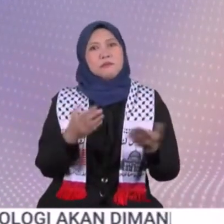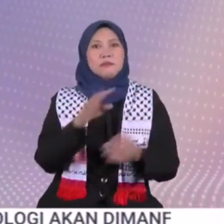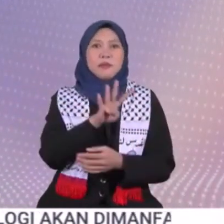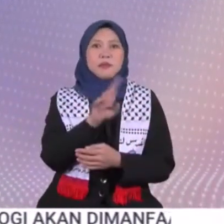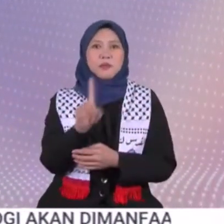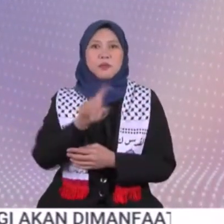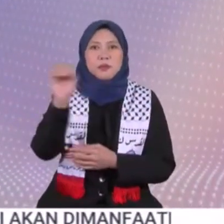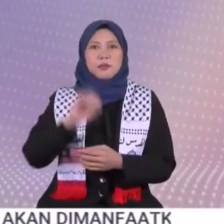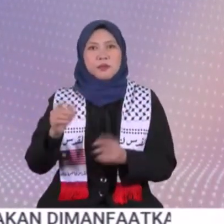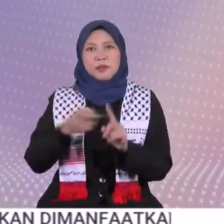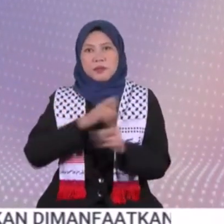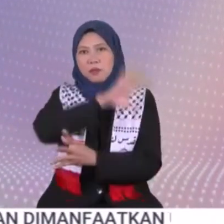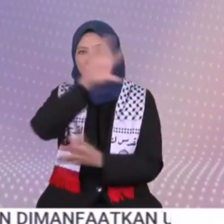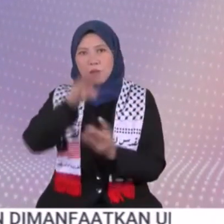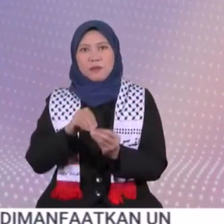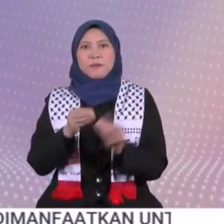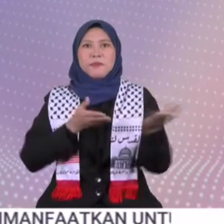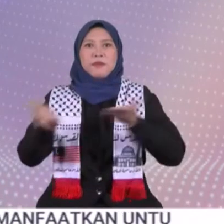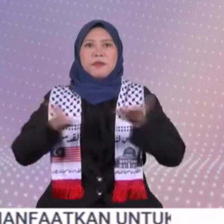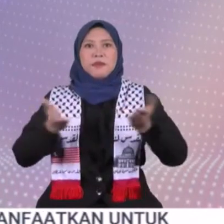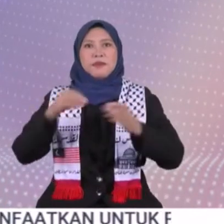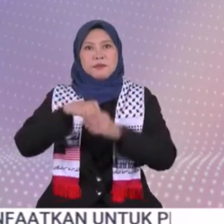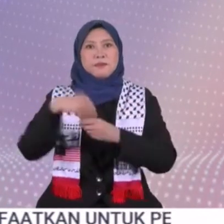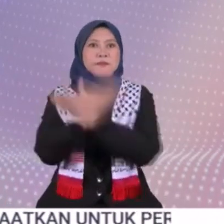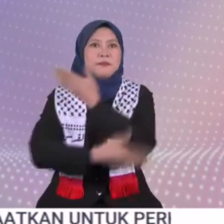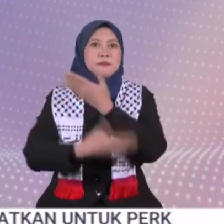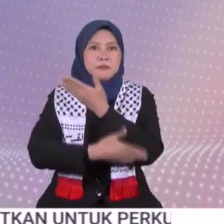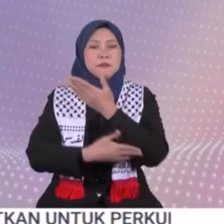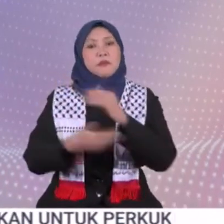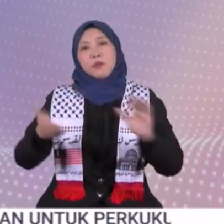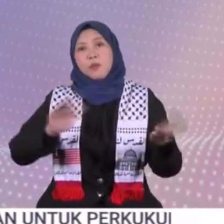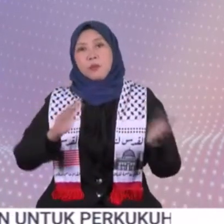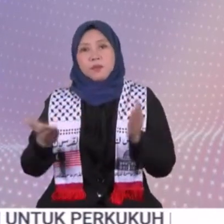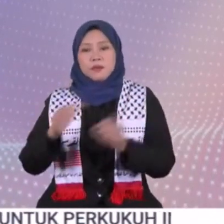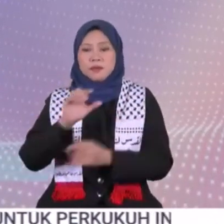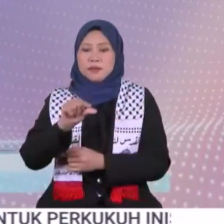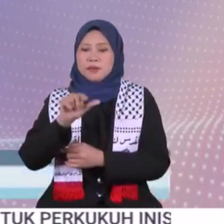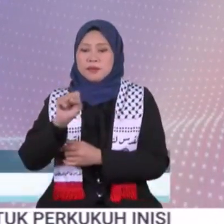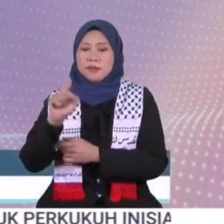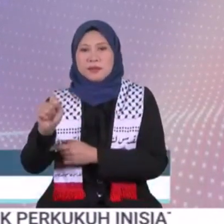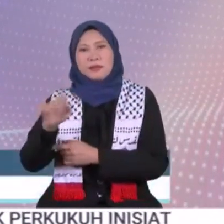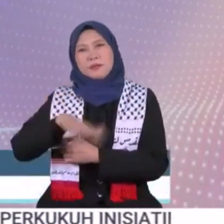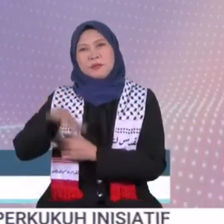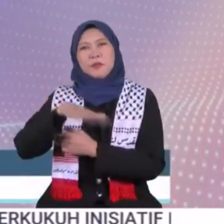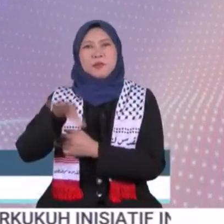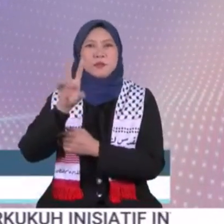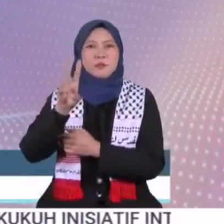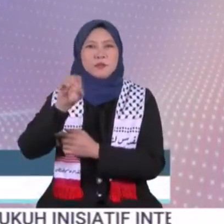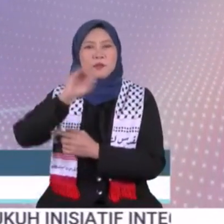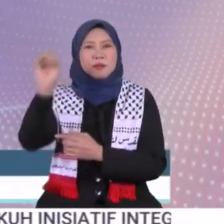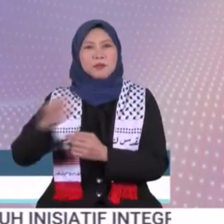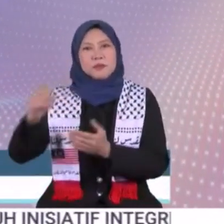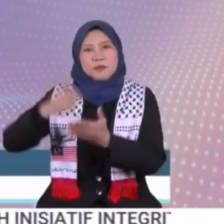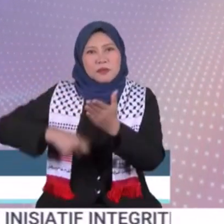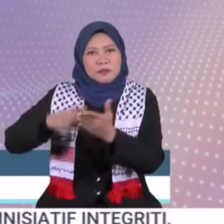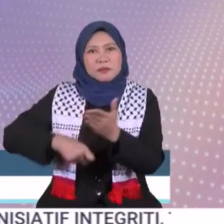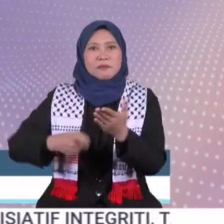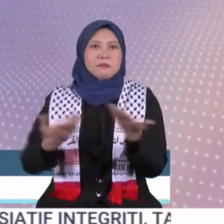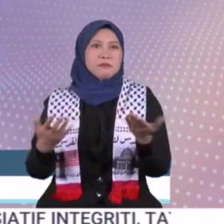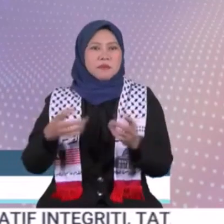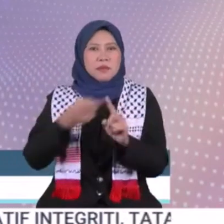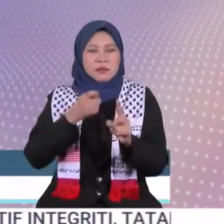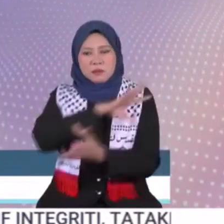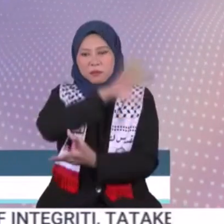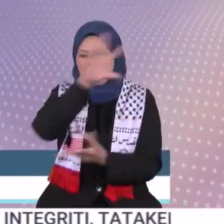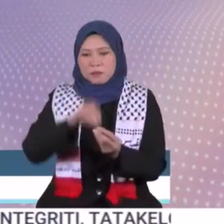41% daripada keseluruhan perkhidmatan dalam negara berbanding GST lebih kurang 70% Cukai dikenakan daripada